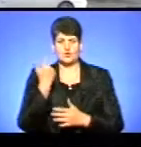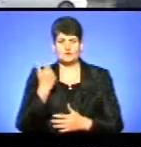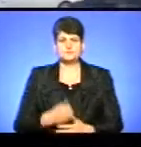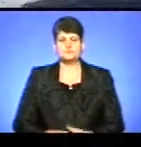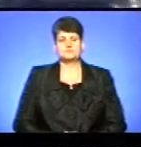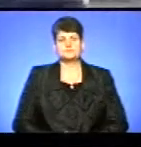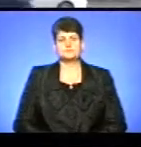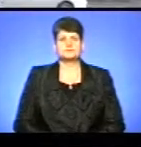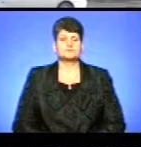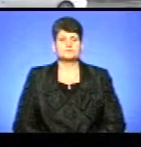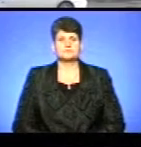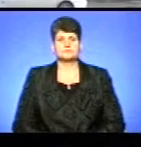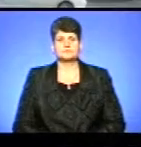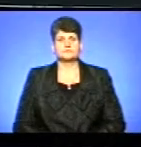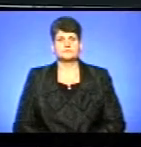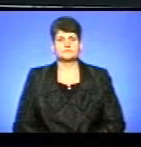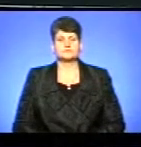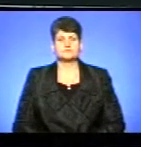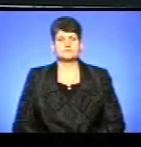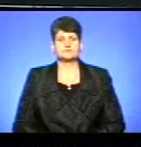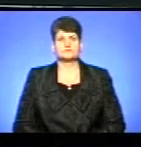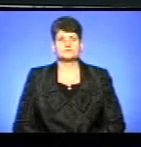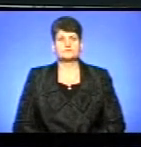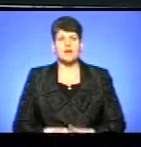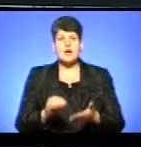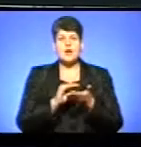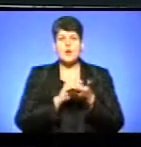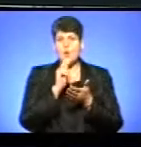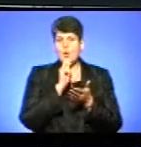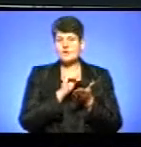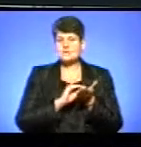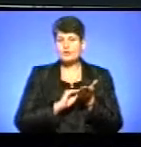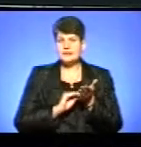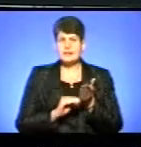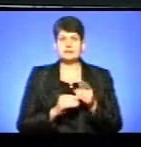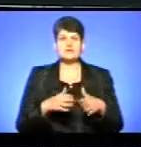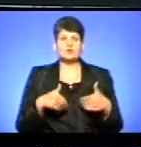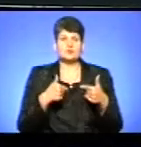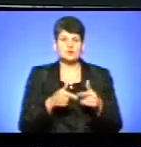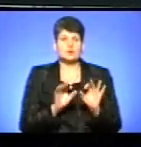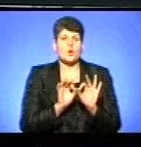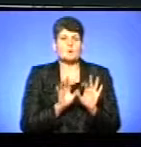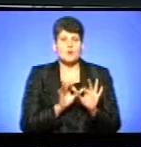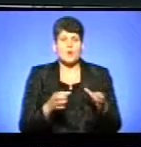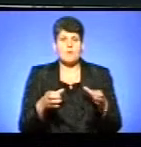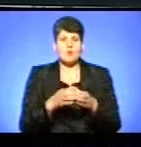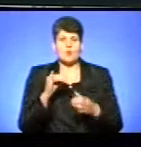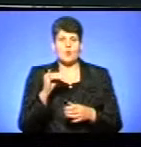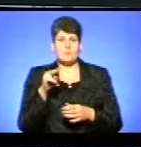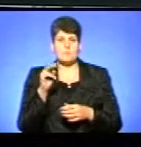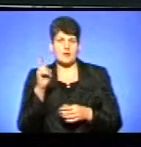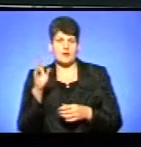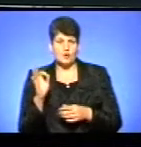Бурак, Юрій Багрій. Новини. Кореспонденти Суспільного звернулись за коментарем до компанії «ЮПЕКО», яка